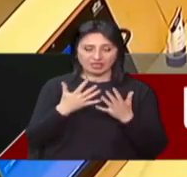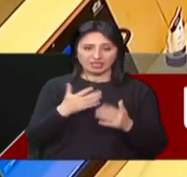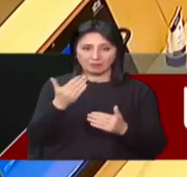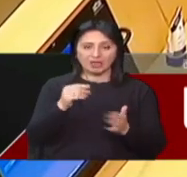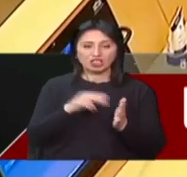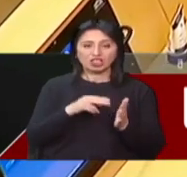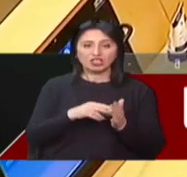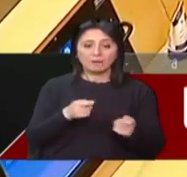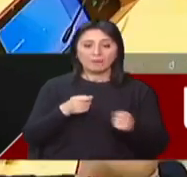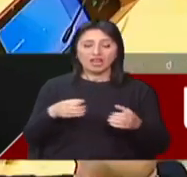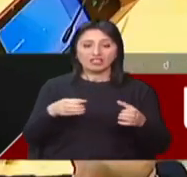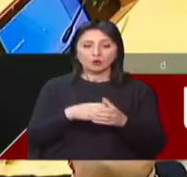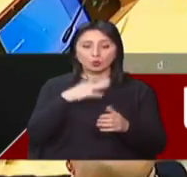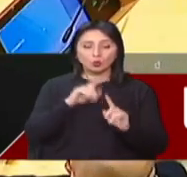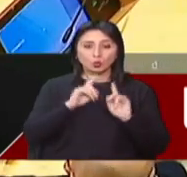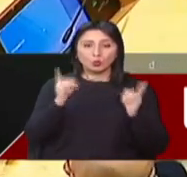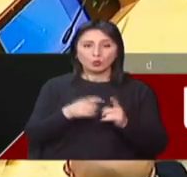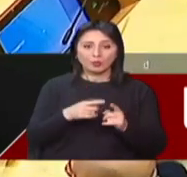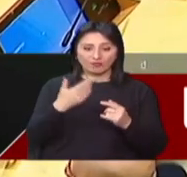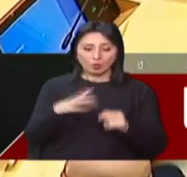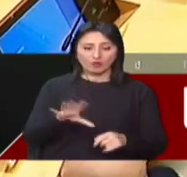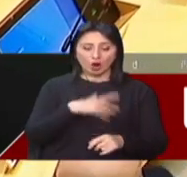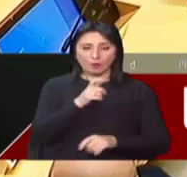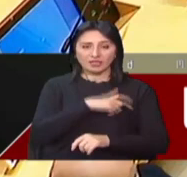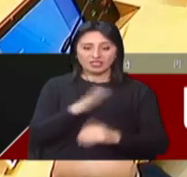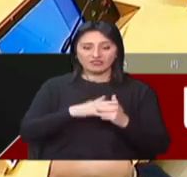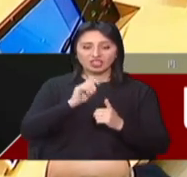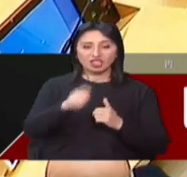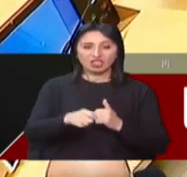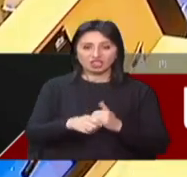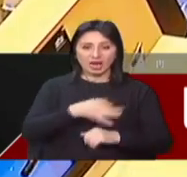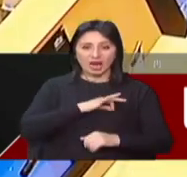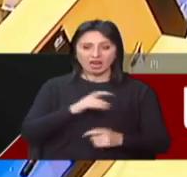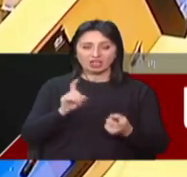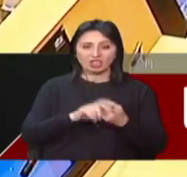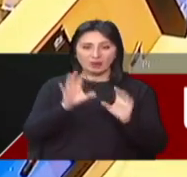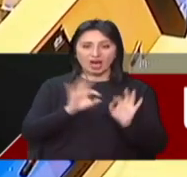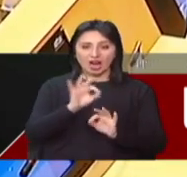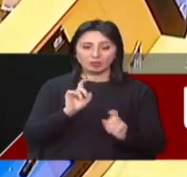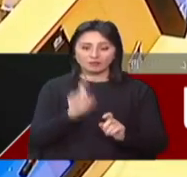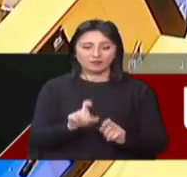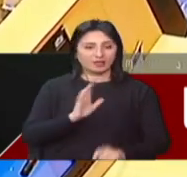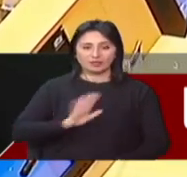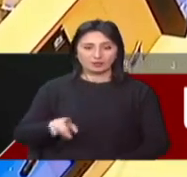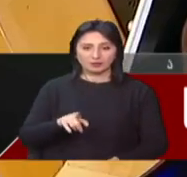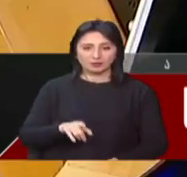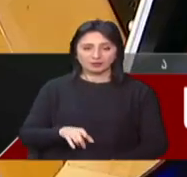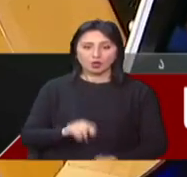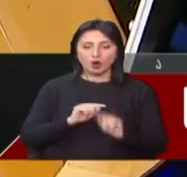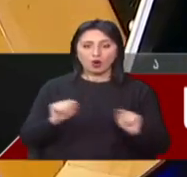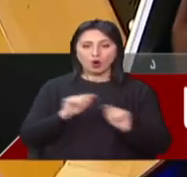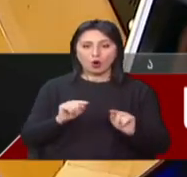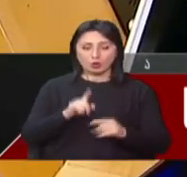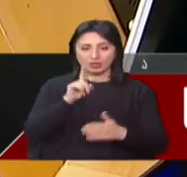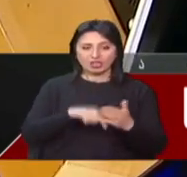მათი შეფასებით მმართველი გუნდი უმრავლესობის იმ აწუკვა ყოფილ წევრებს სჯის, რომლებმაც აგენტების შესახებ კანონპროექტს მხარი არ დაუჭირეს.